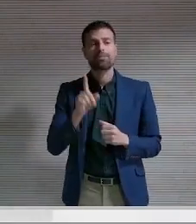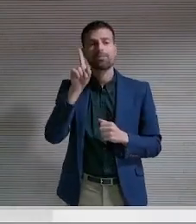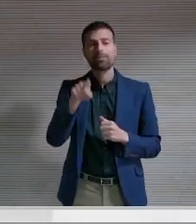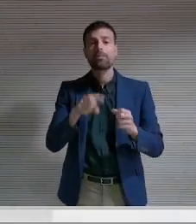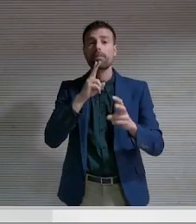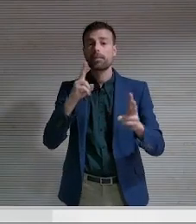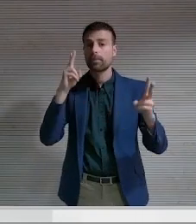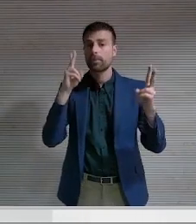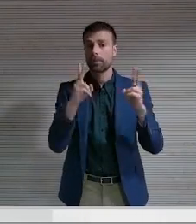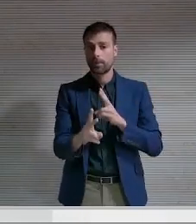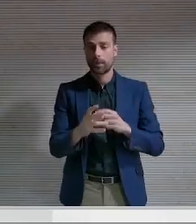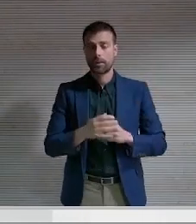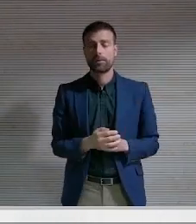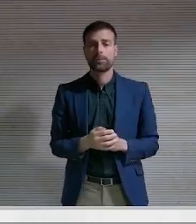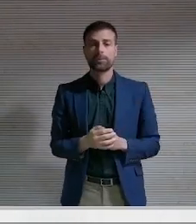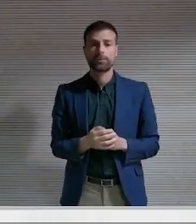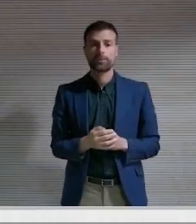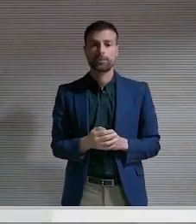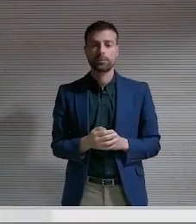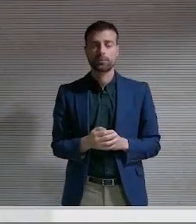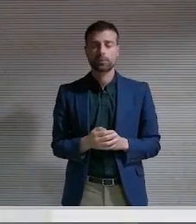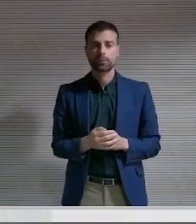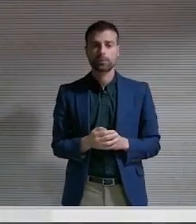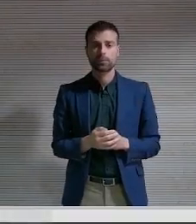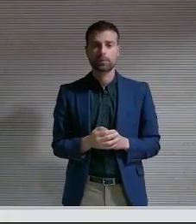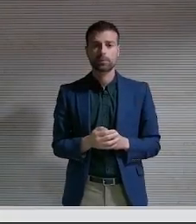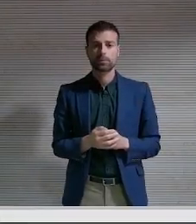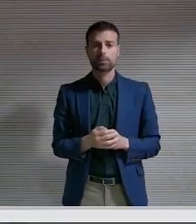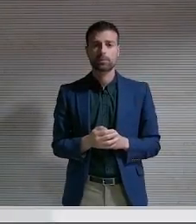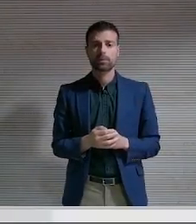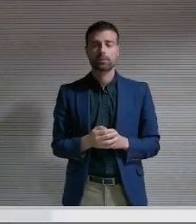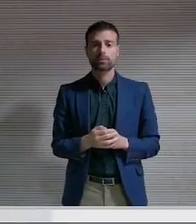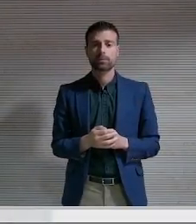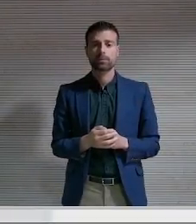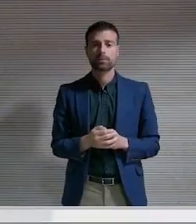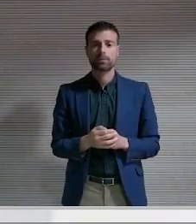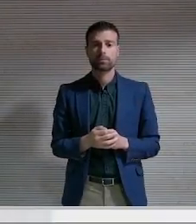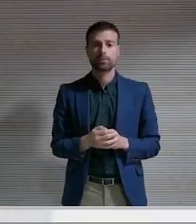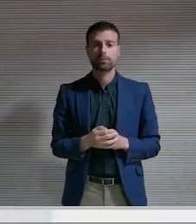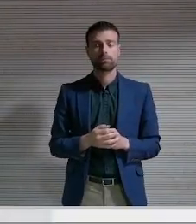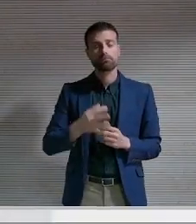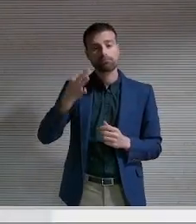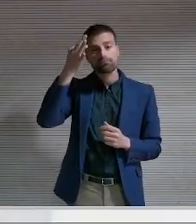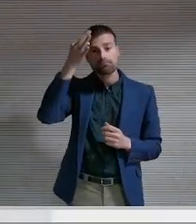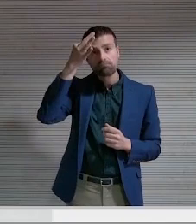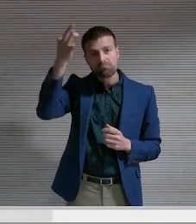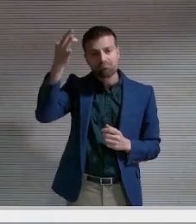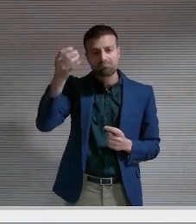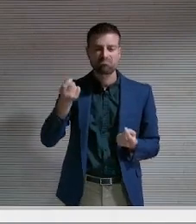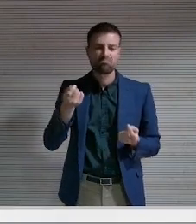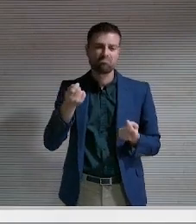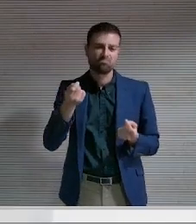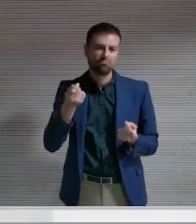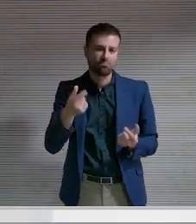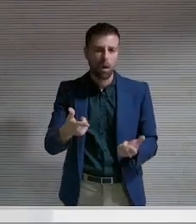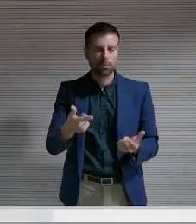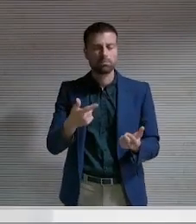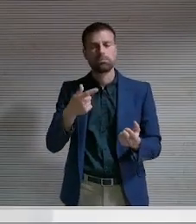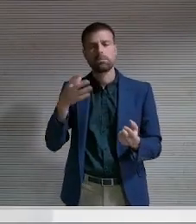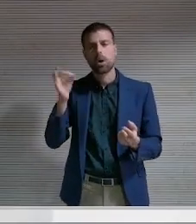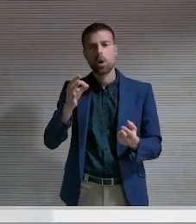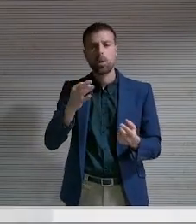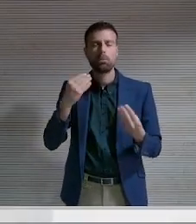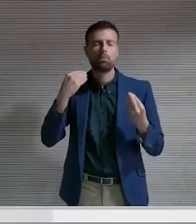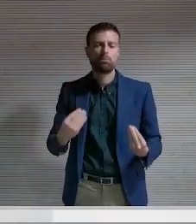que és inexacte o poc rigorós, diguem-ho així, atribuir